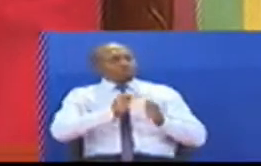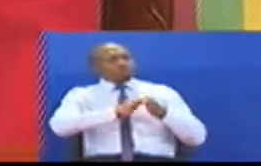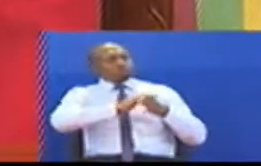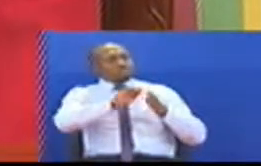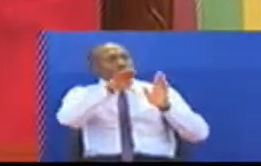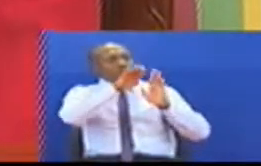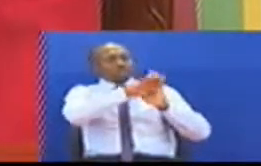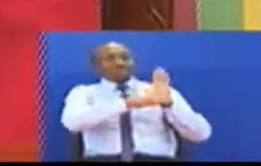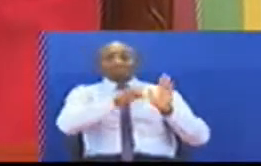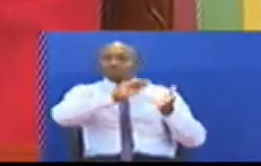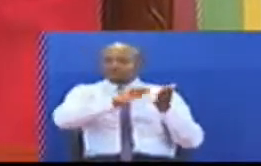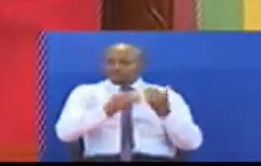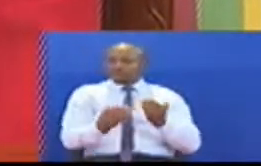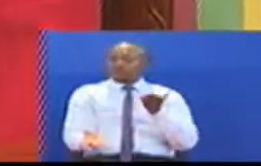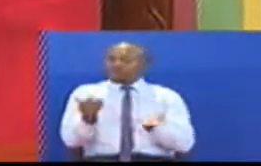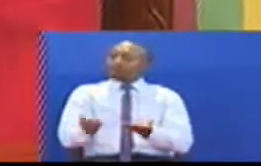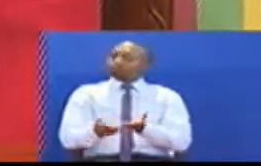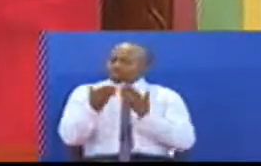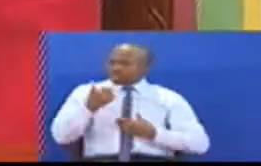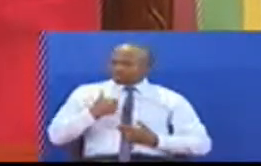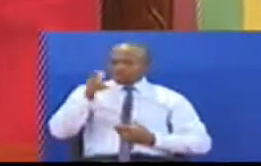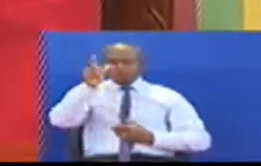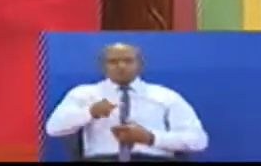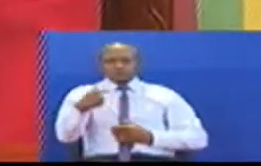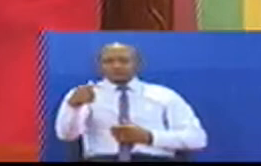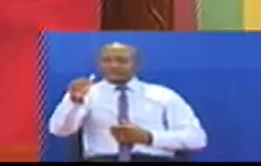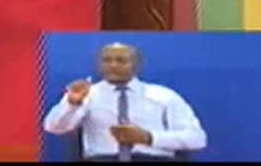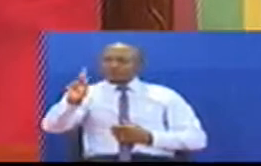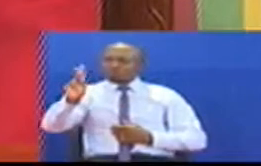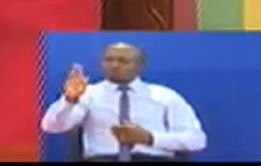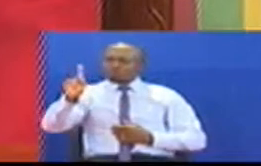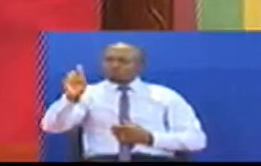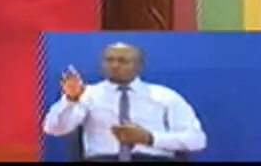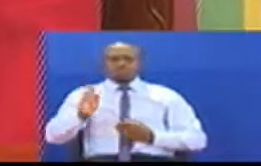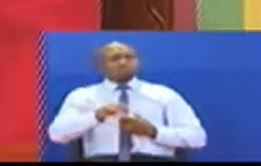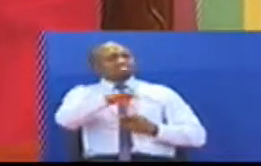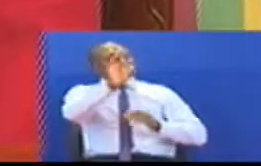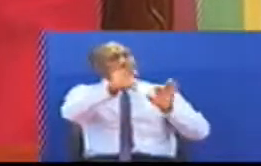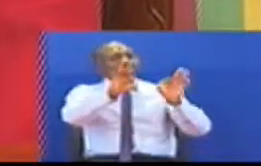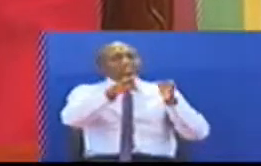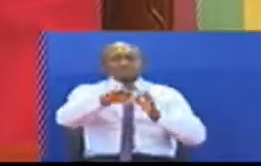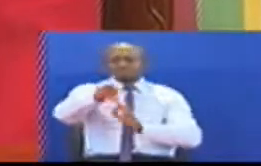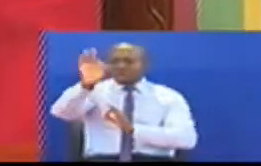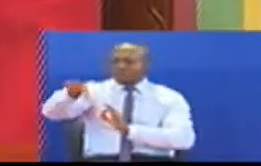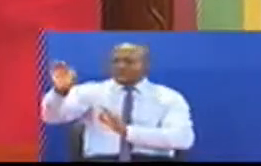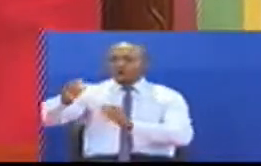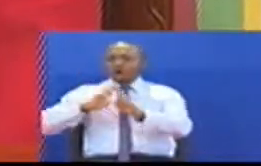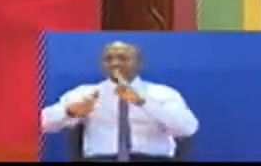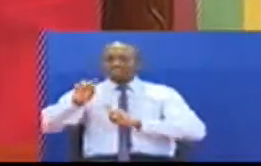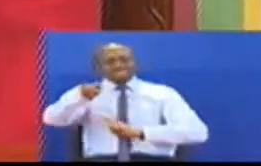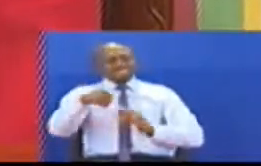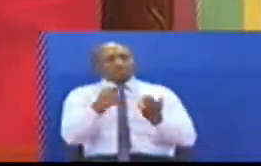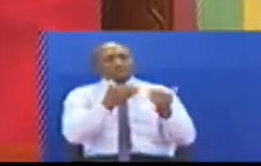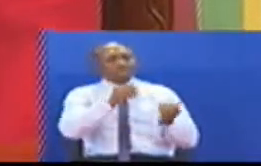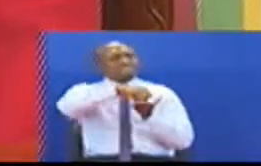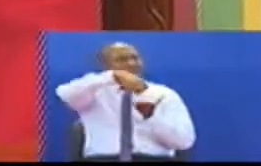unatumika. Labda mtusaidie, na hasa watu watakukulu, hizi hoteli zimekuwa vetted vipi na kwa nini ziwe hoteli za gharama? Na